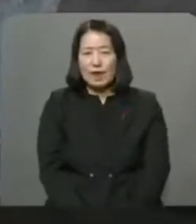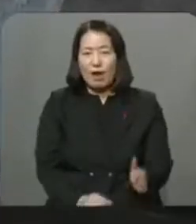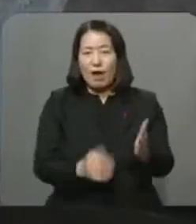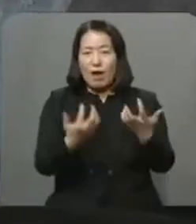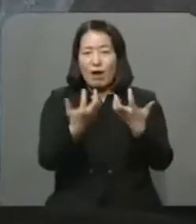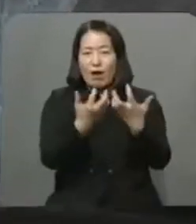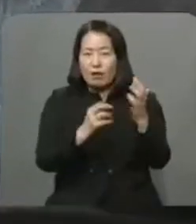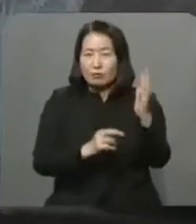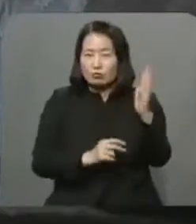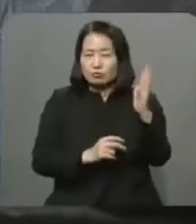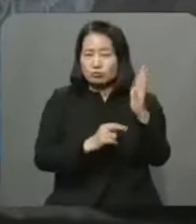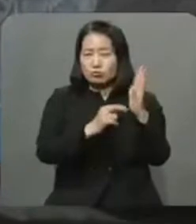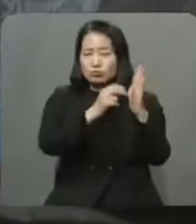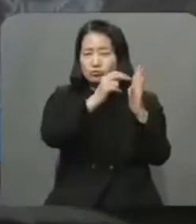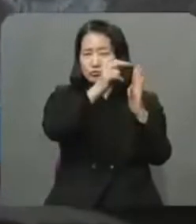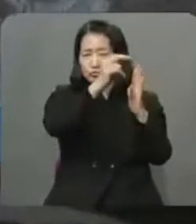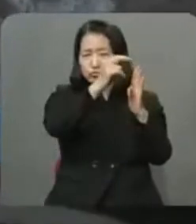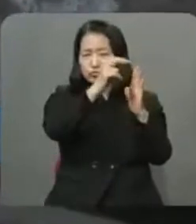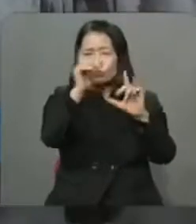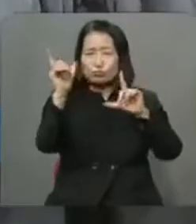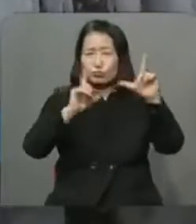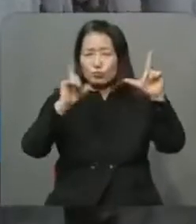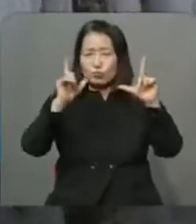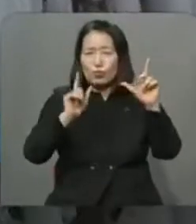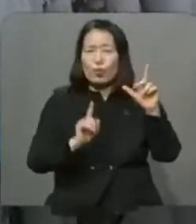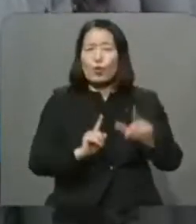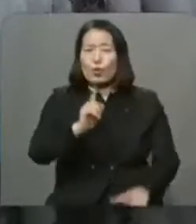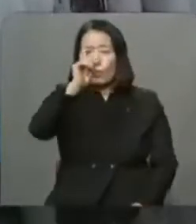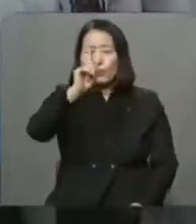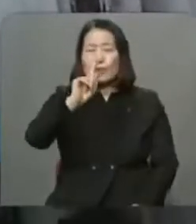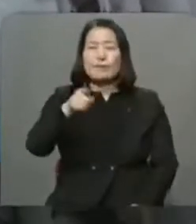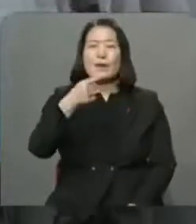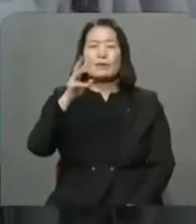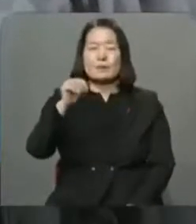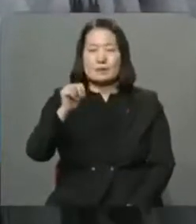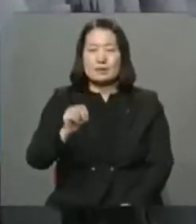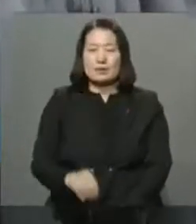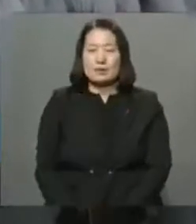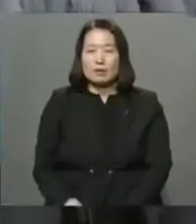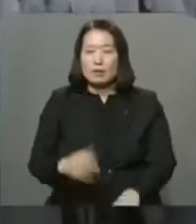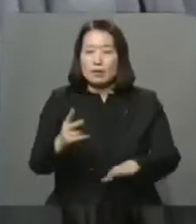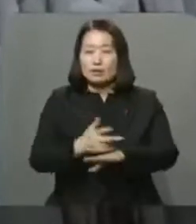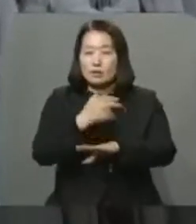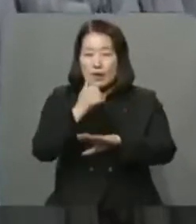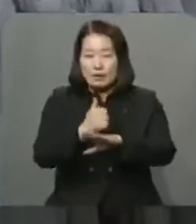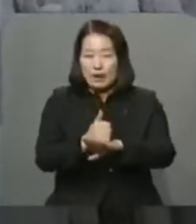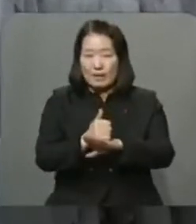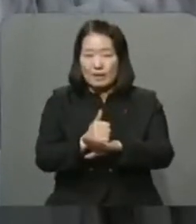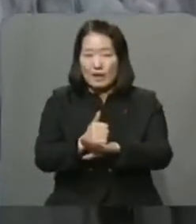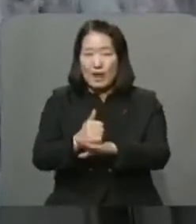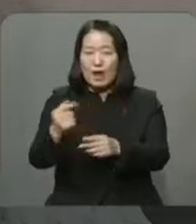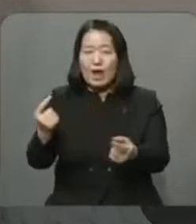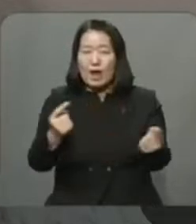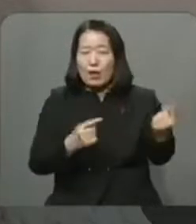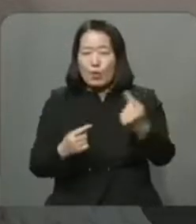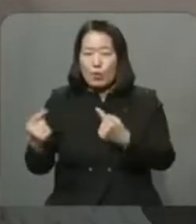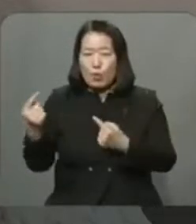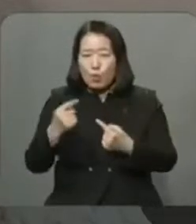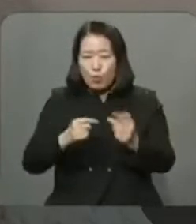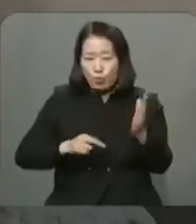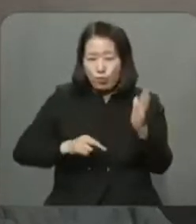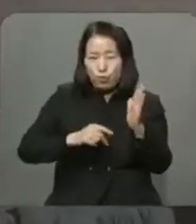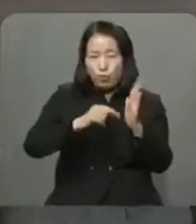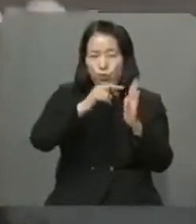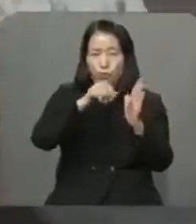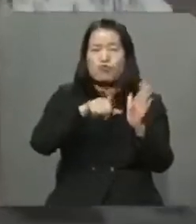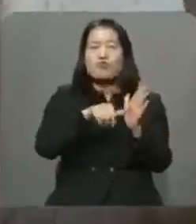얼음으로 뒤덮인 깎아지른 듯한 절벽, 높이는 100m에 달합니다. 주말마다 등반객이 수백 명씩 찾는 빙벽